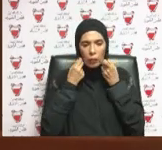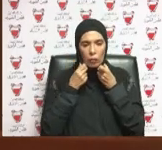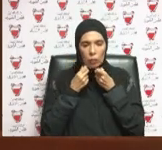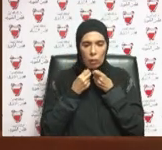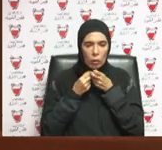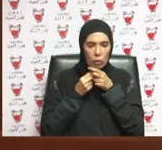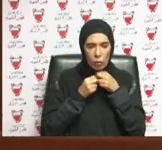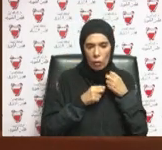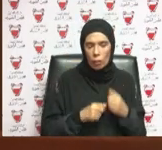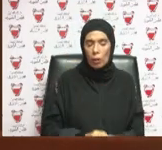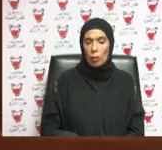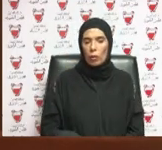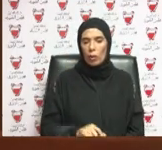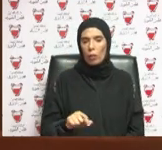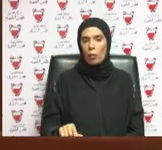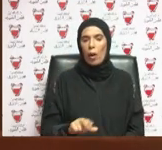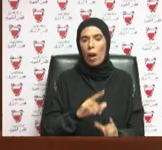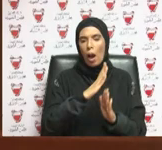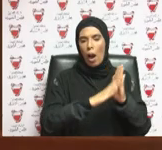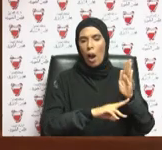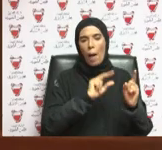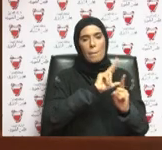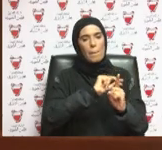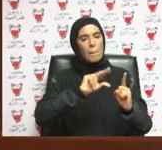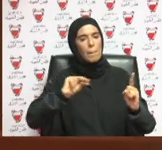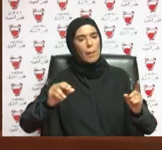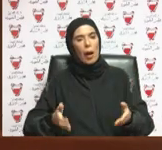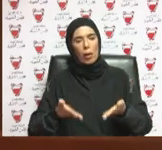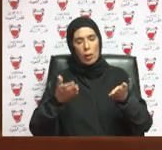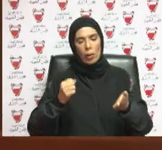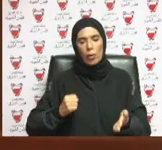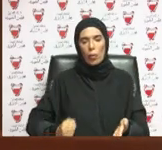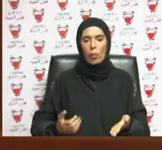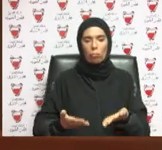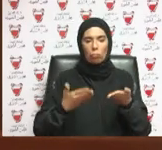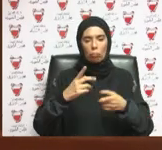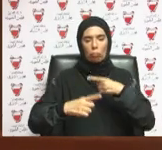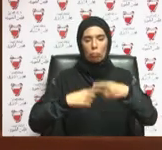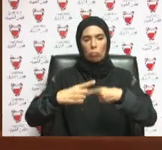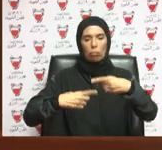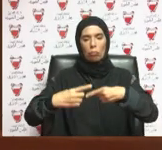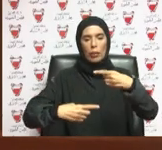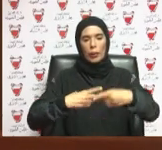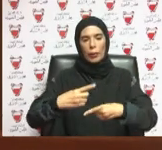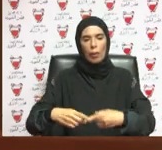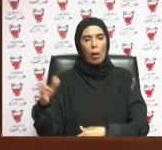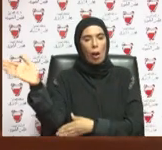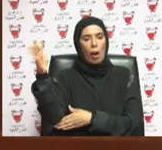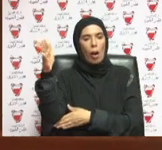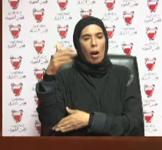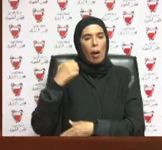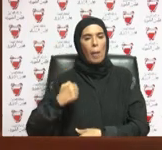وقدروه فأصبح بالنسبة لهم النموذج الأسمى للعطاء الوطني والخدمة المتواصلة رفع راية مملكة البحرين